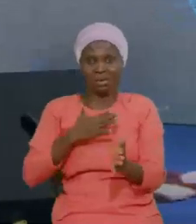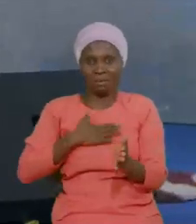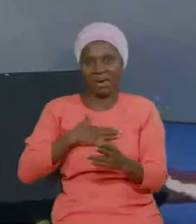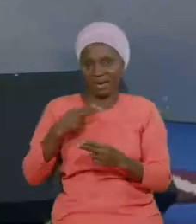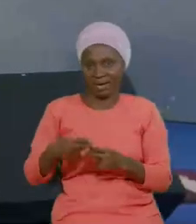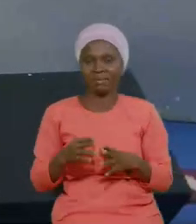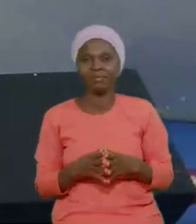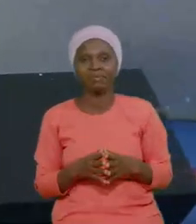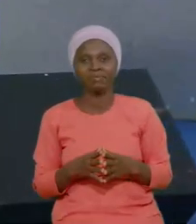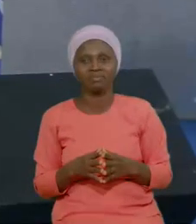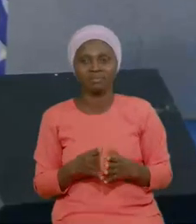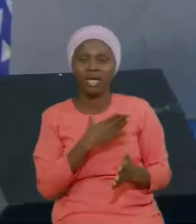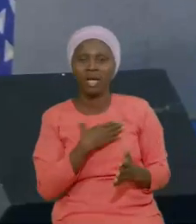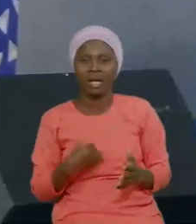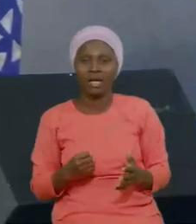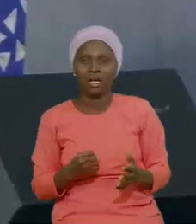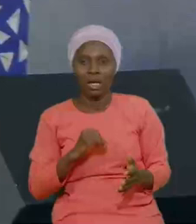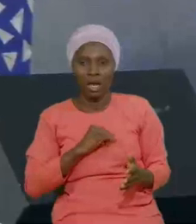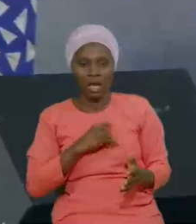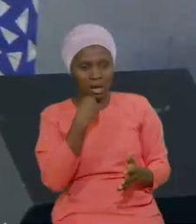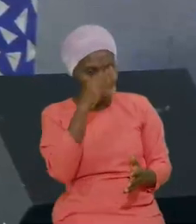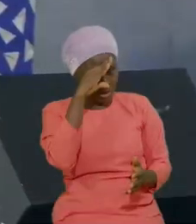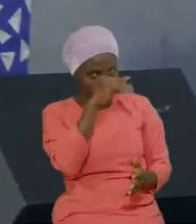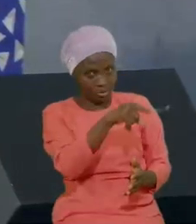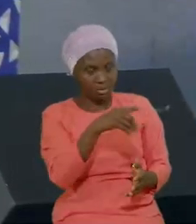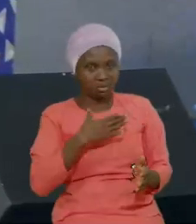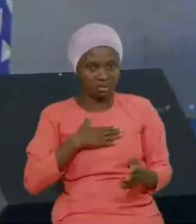Et quelqu'un était donc venu me demander mon nom.